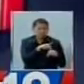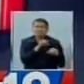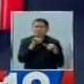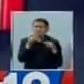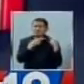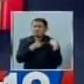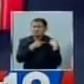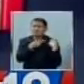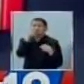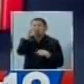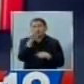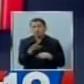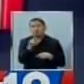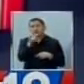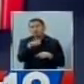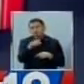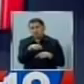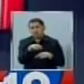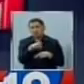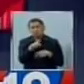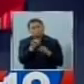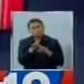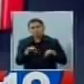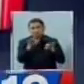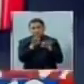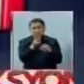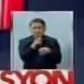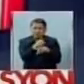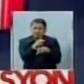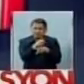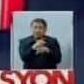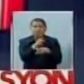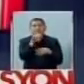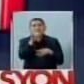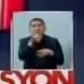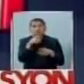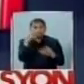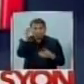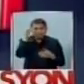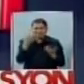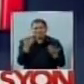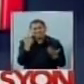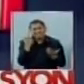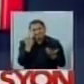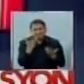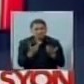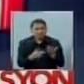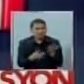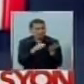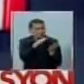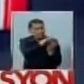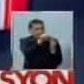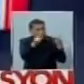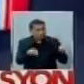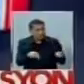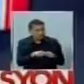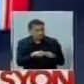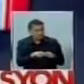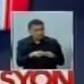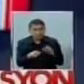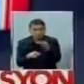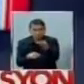Kung sila mag-aakit sa taas, no? Kukunin yun. Biro mo, hawak mo yung balota ng ibang tao, di ba? Sana yung pag-ingatan mabuti